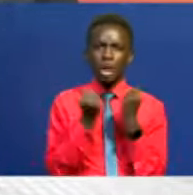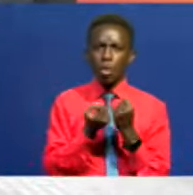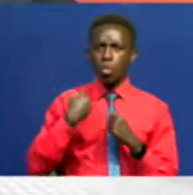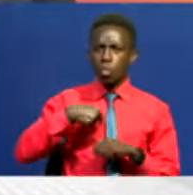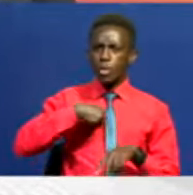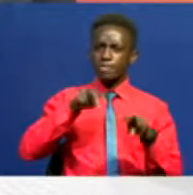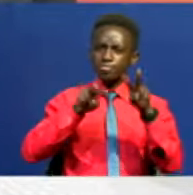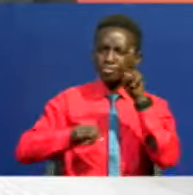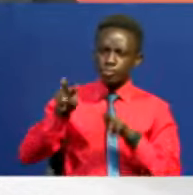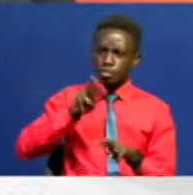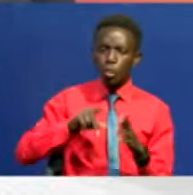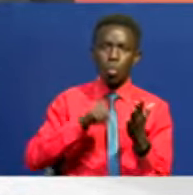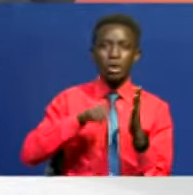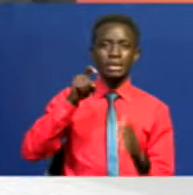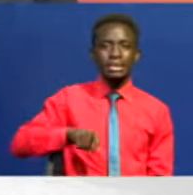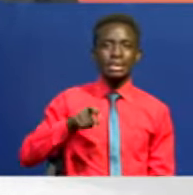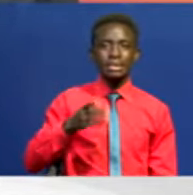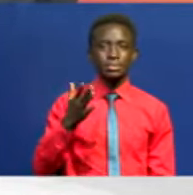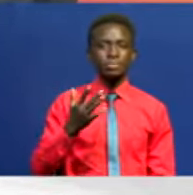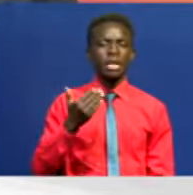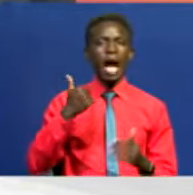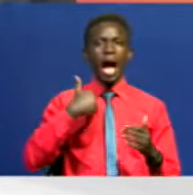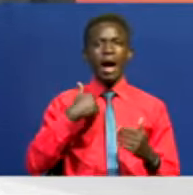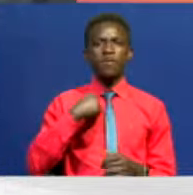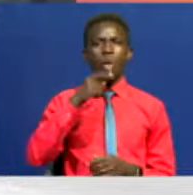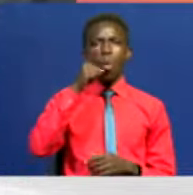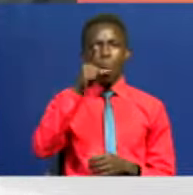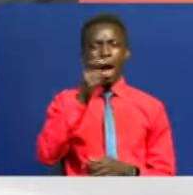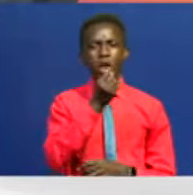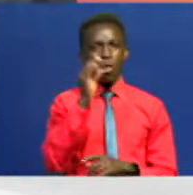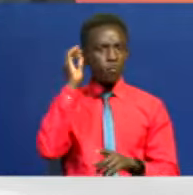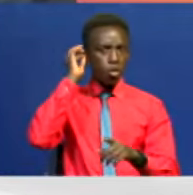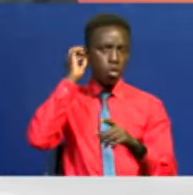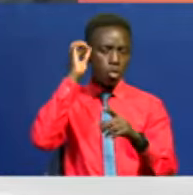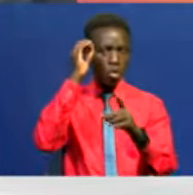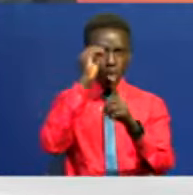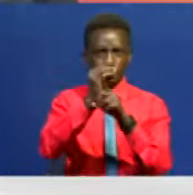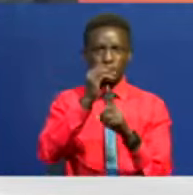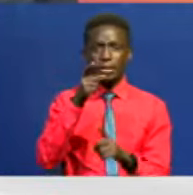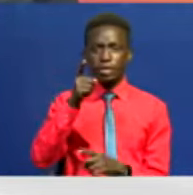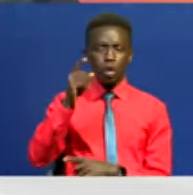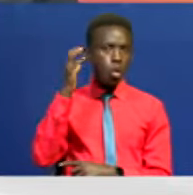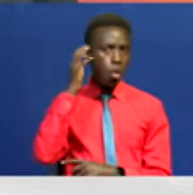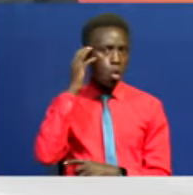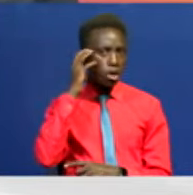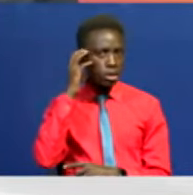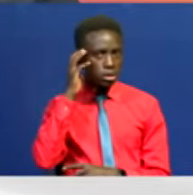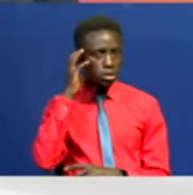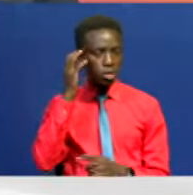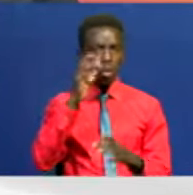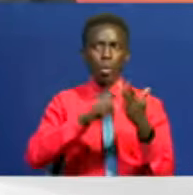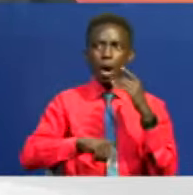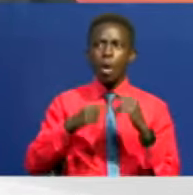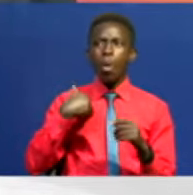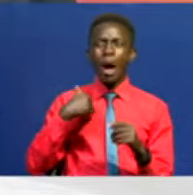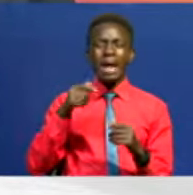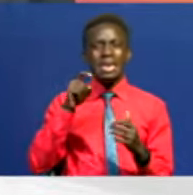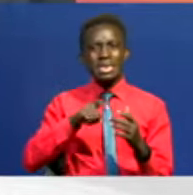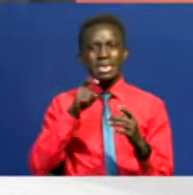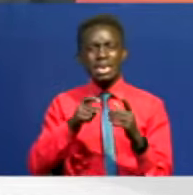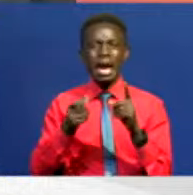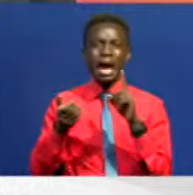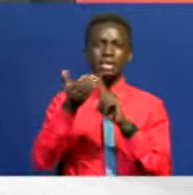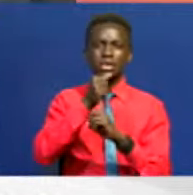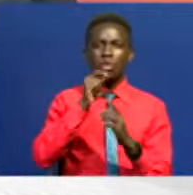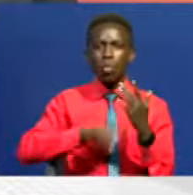na njia moja ya college ama one of the objectives ya college ni kuweza kuitimiza yale mahitaji ambayo yako pale